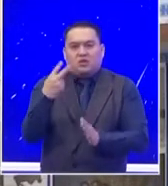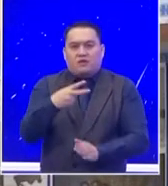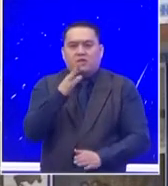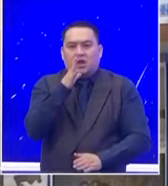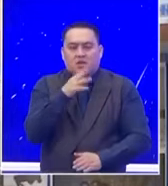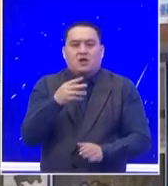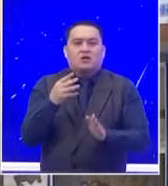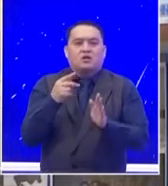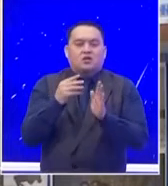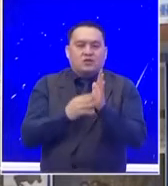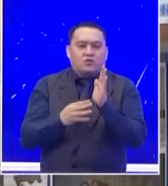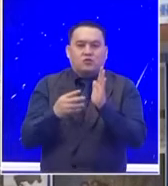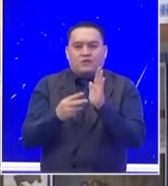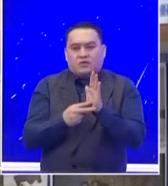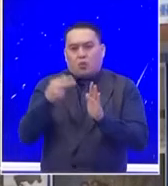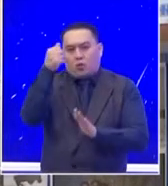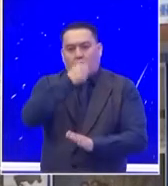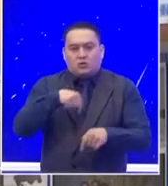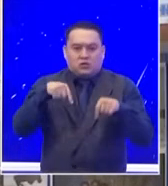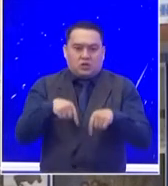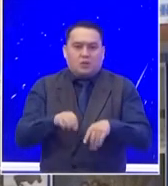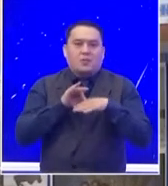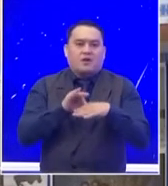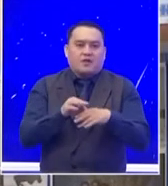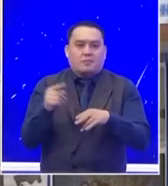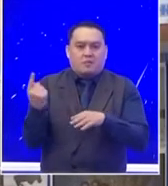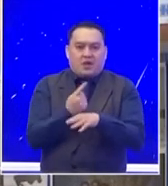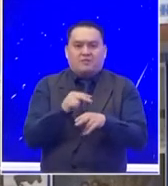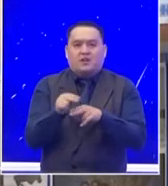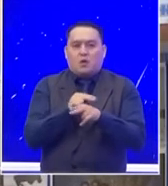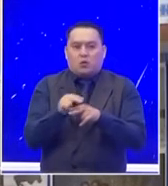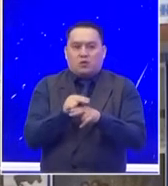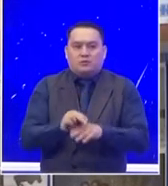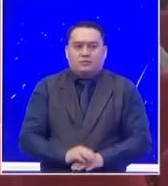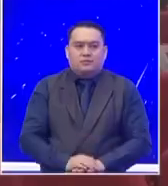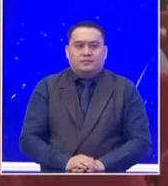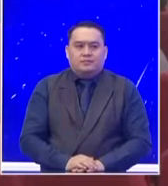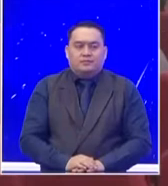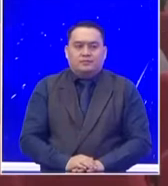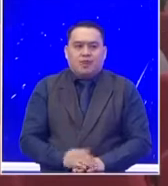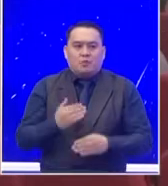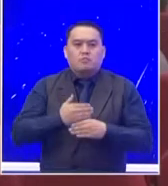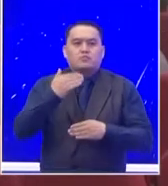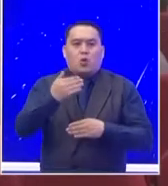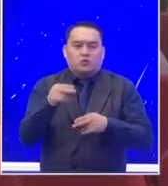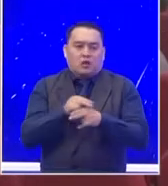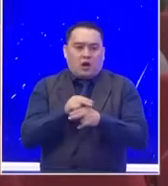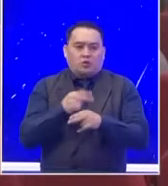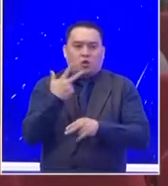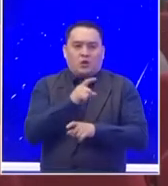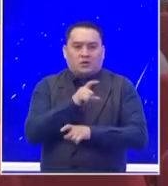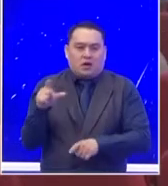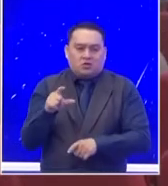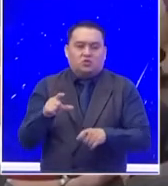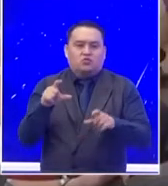лет в 1998 году здесь был проведен первый капитальный ремонт. После реконструкции трехэтажное